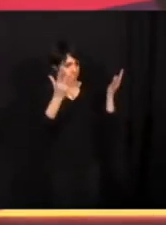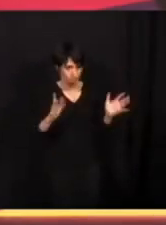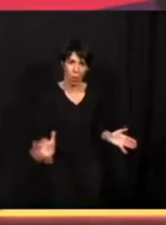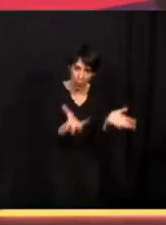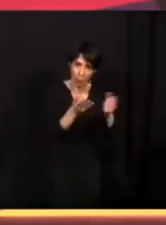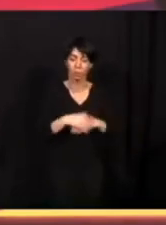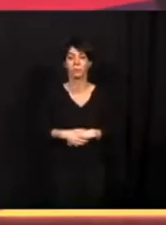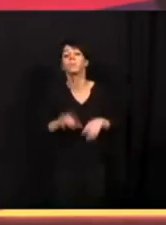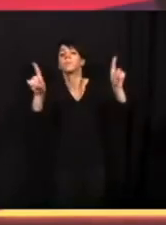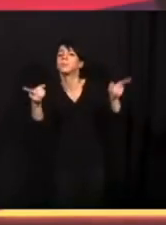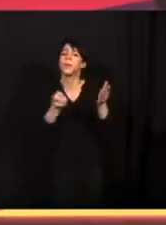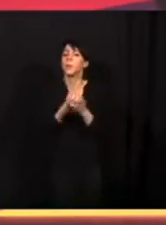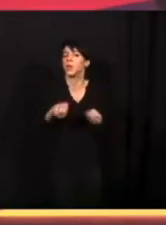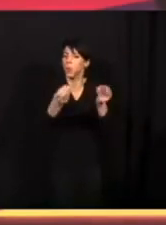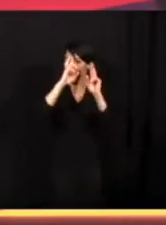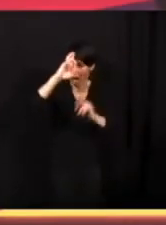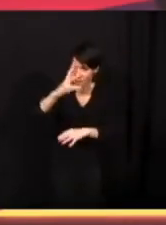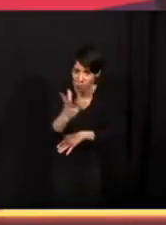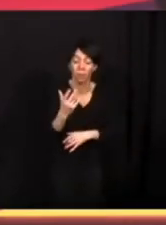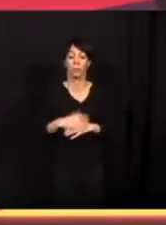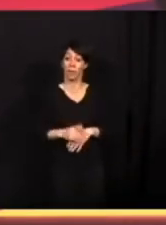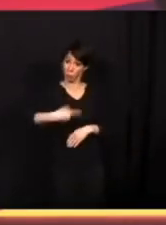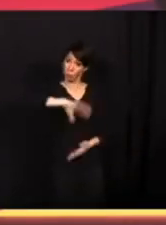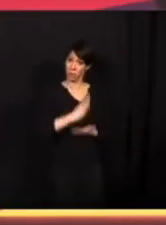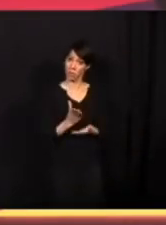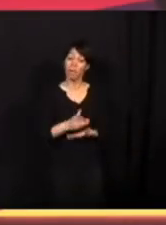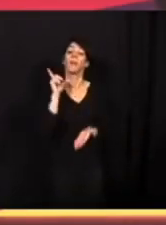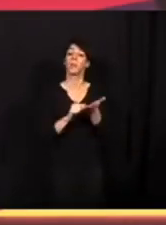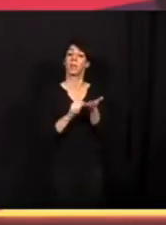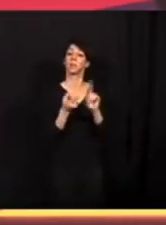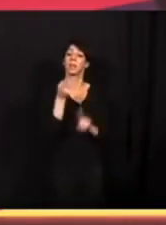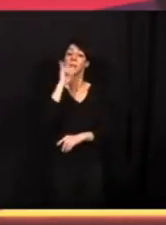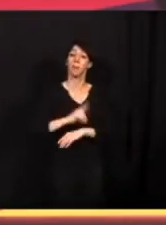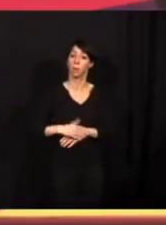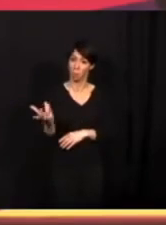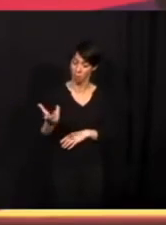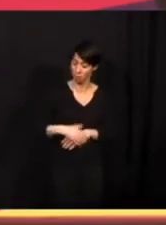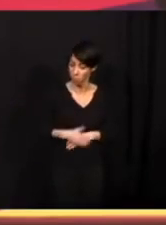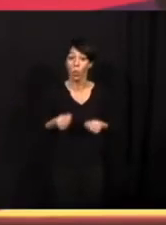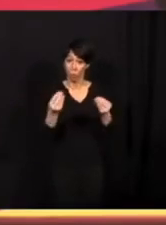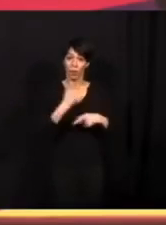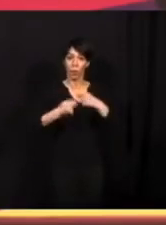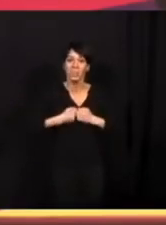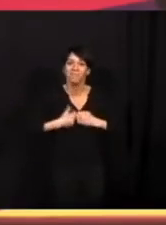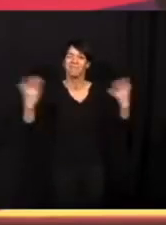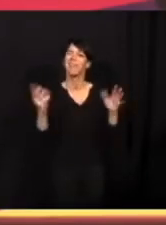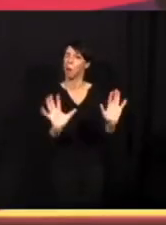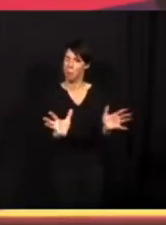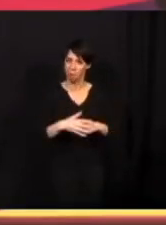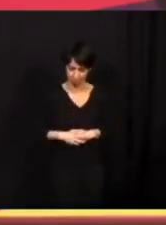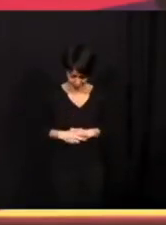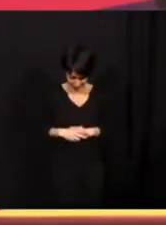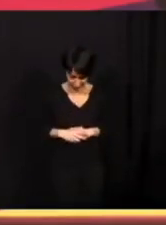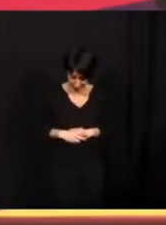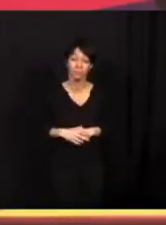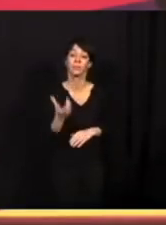fiscalité féministe. Nous adopterons une loi pour l'émancipation économique des femmes. Nous organiserons la déconjugalisation